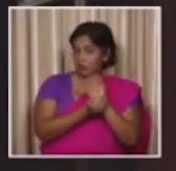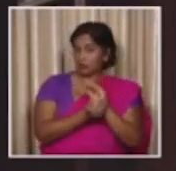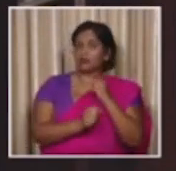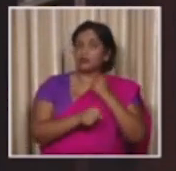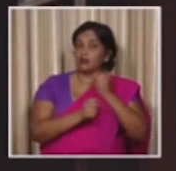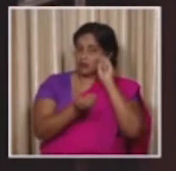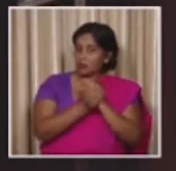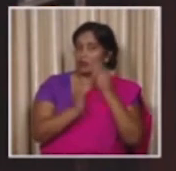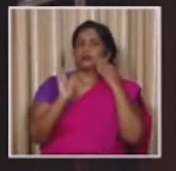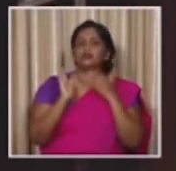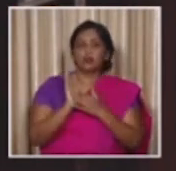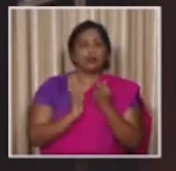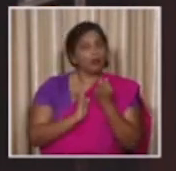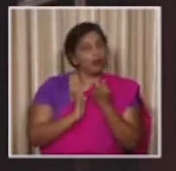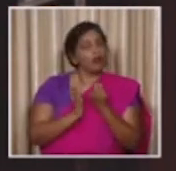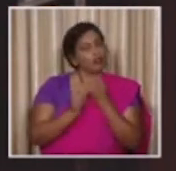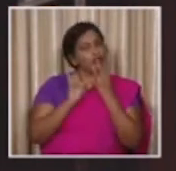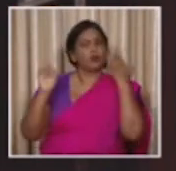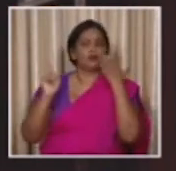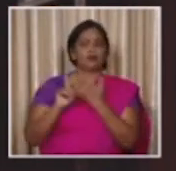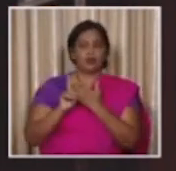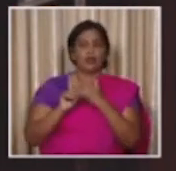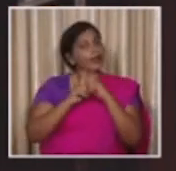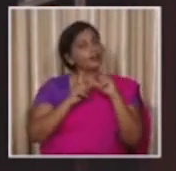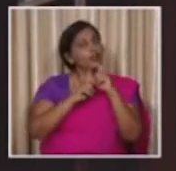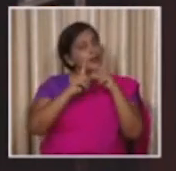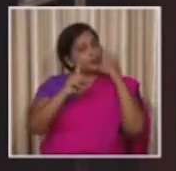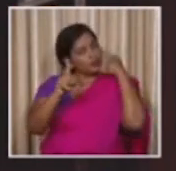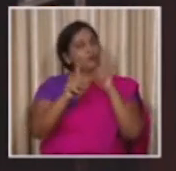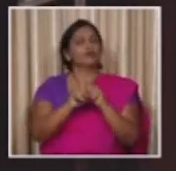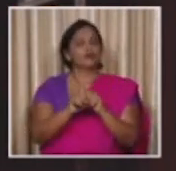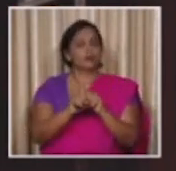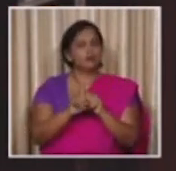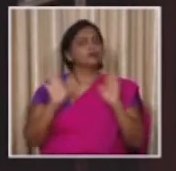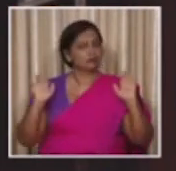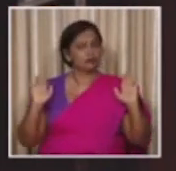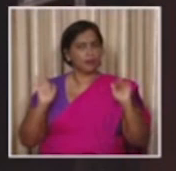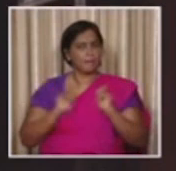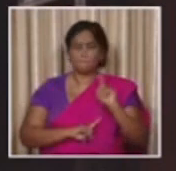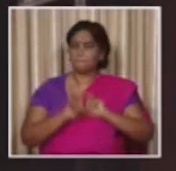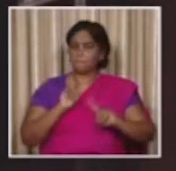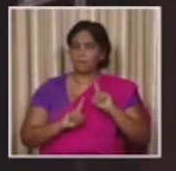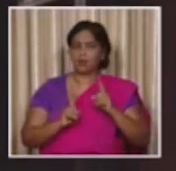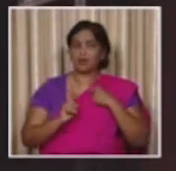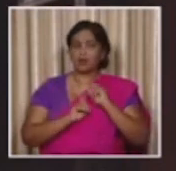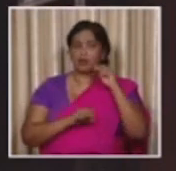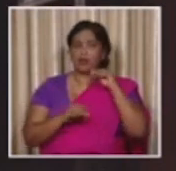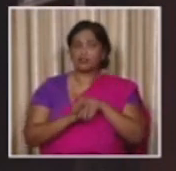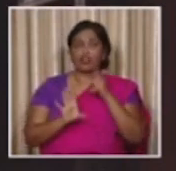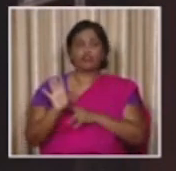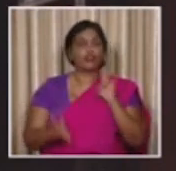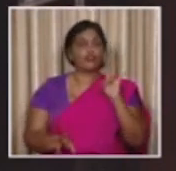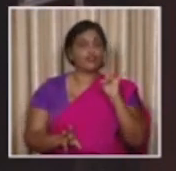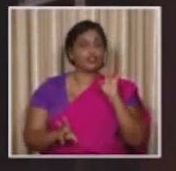රාජ්‍ය ආරක්ෂාව ආර්ථිකය නම් ආර්ථිකය අධ්‍යාපන නම් අධ්‍යාපනය ඒකයි පාර්ලිමේන්තුවේ මොකද මම පාර්ලිමේන්තුවේ අවුරුදු